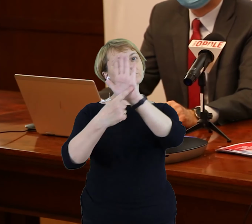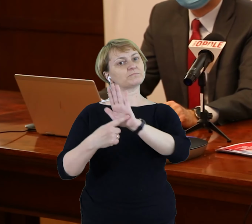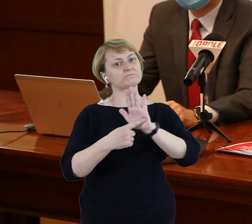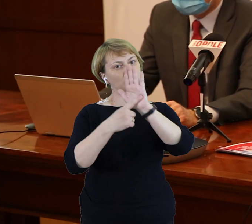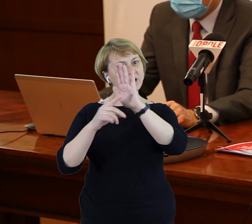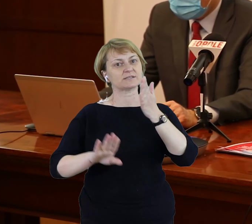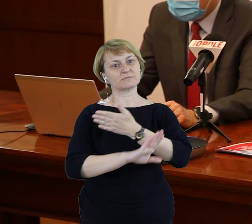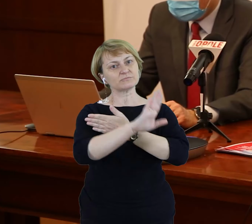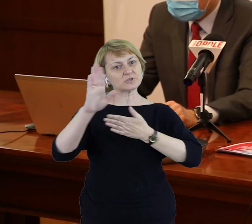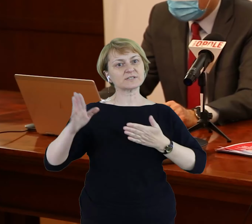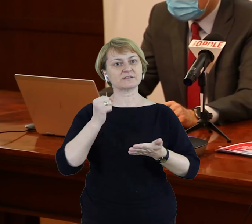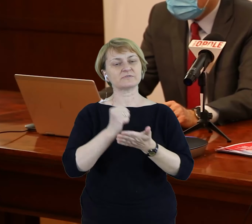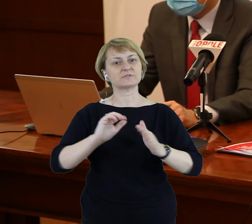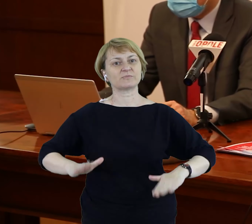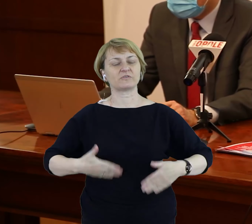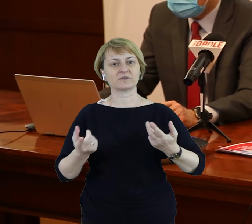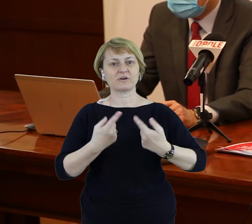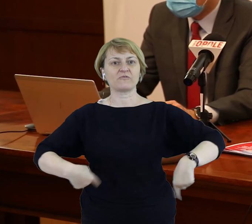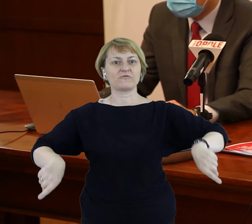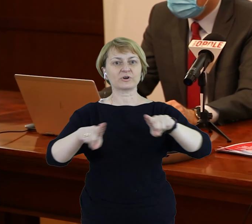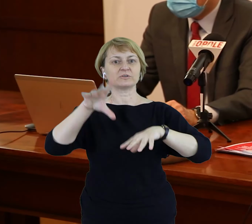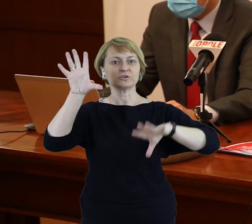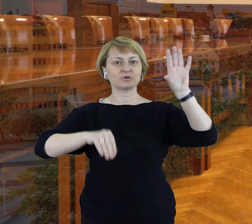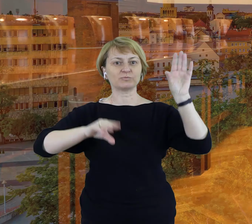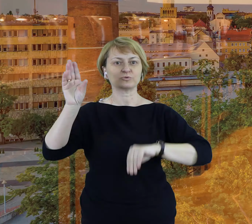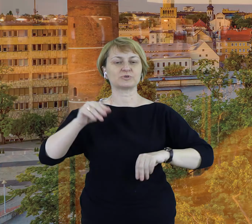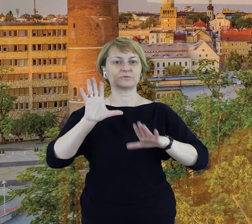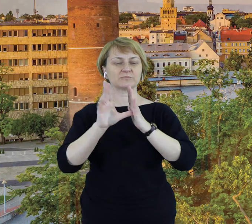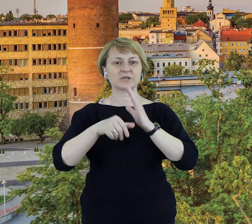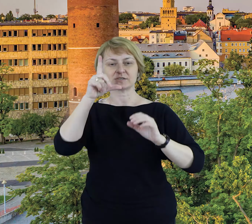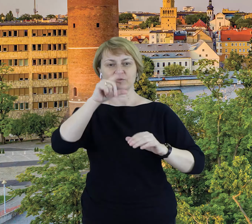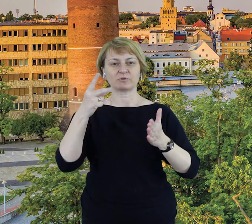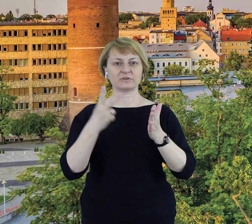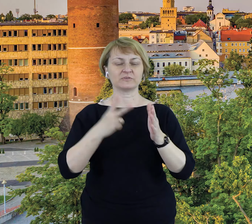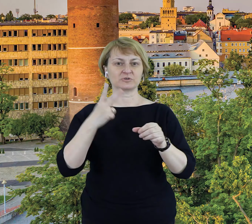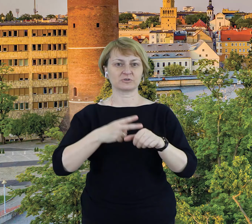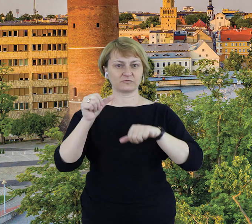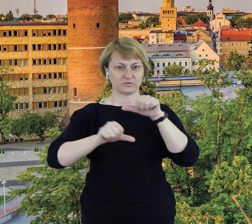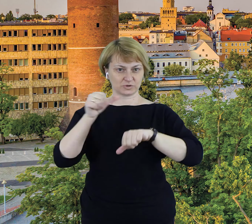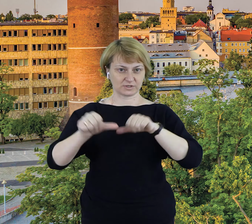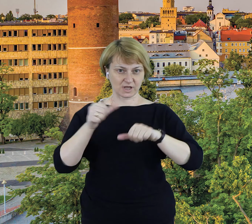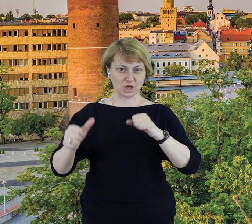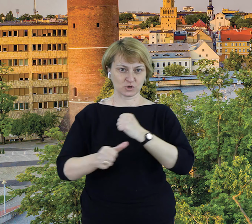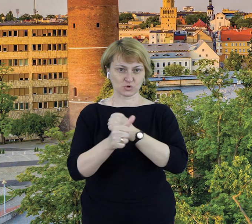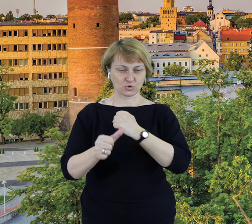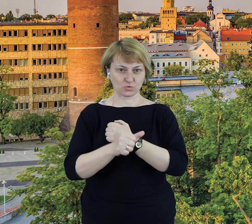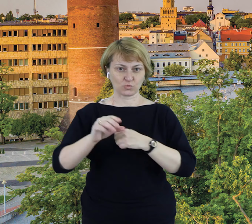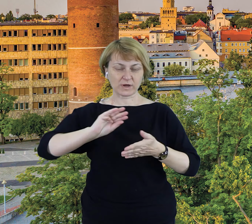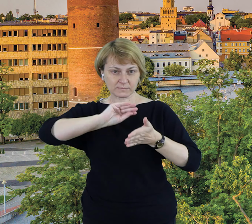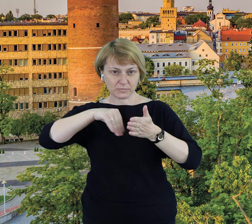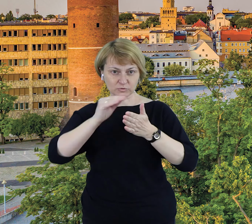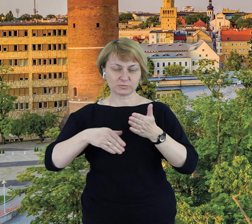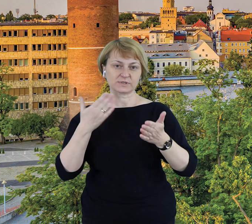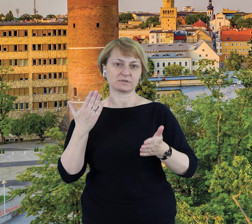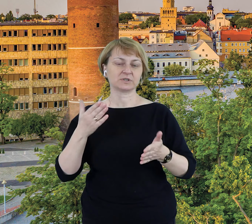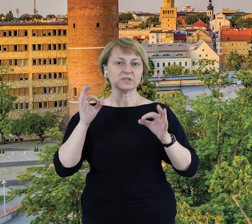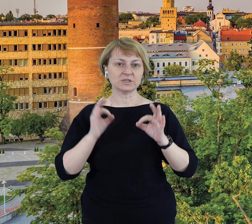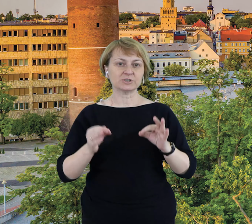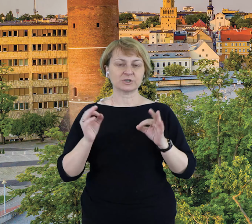Chcieliśmy przedstawić Państwu sprawozdanie z wykonania budżetu miasta Opola za 2020 rok. Taki dokument